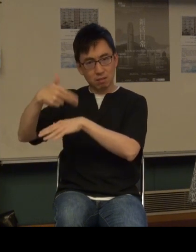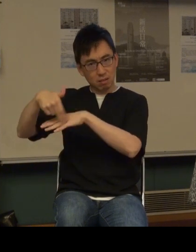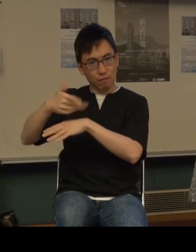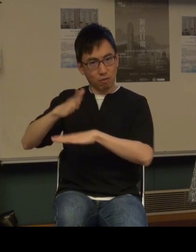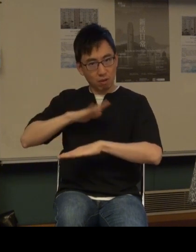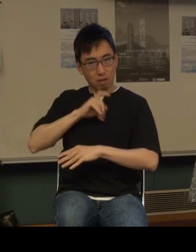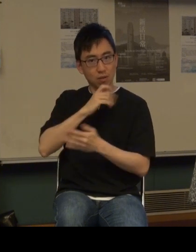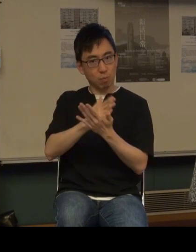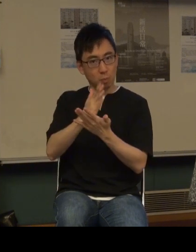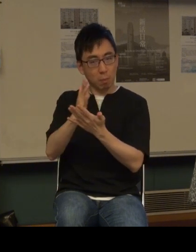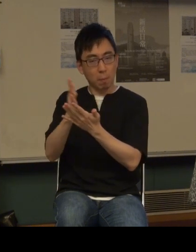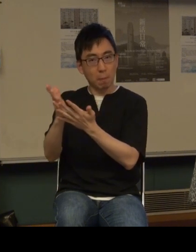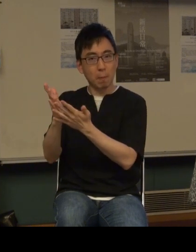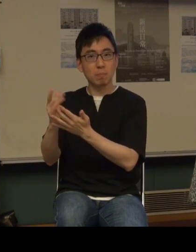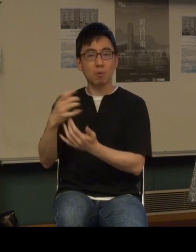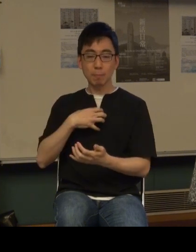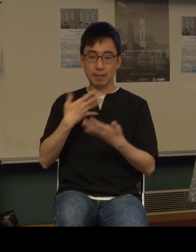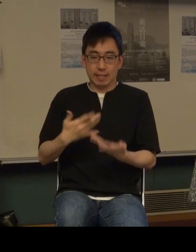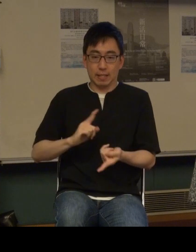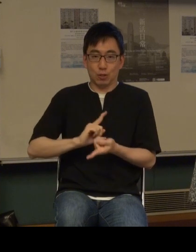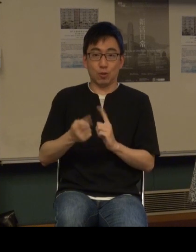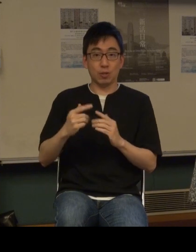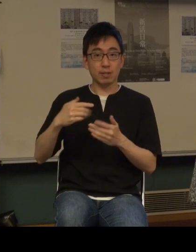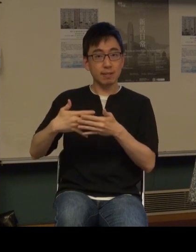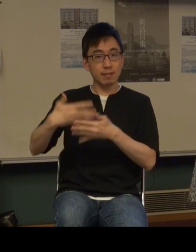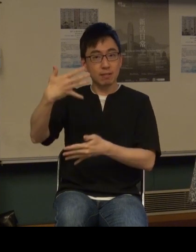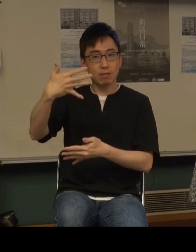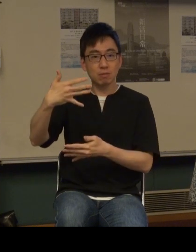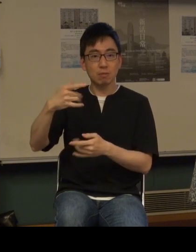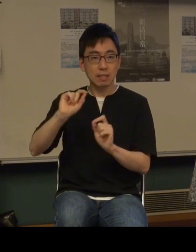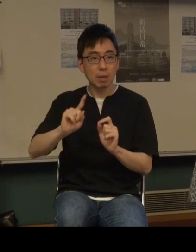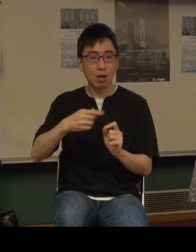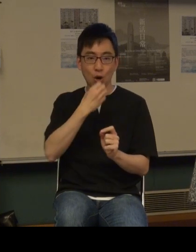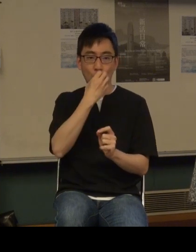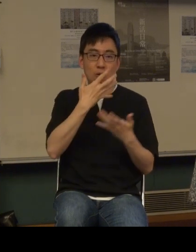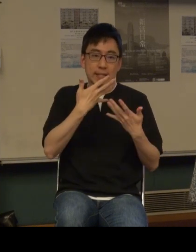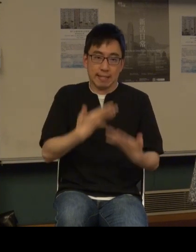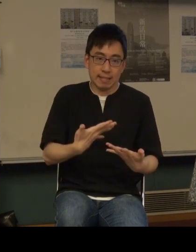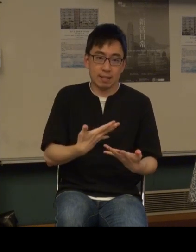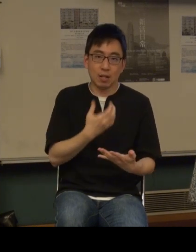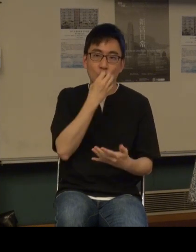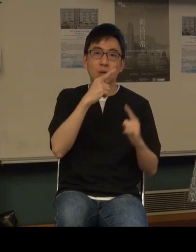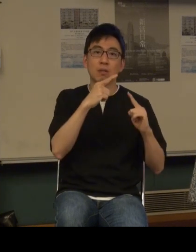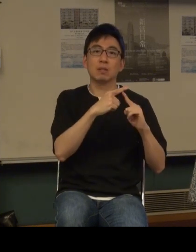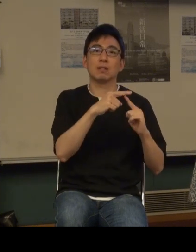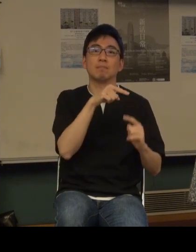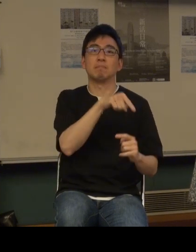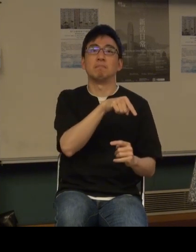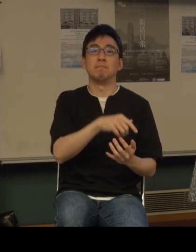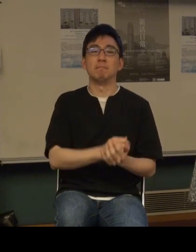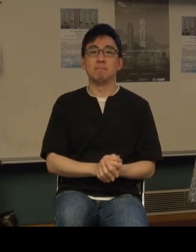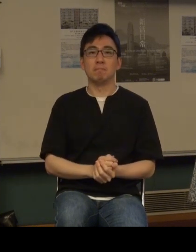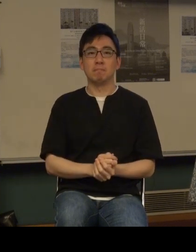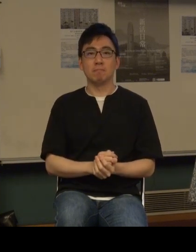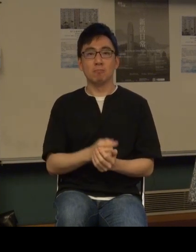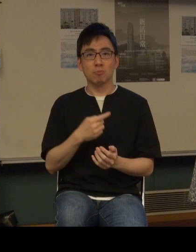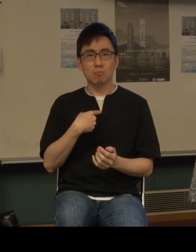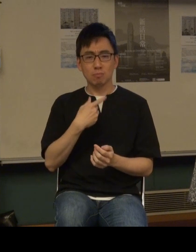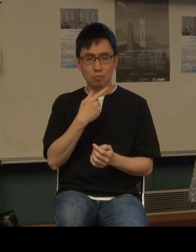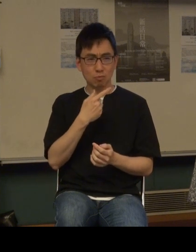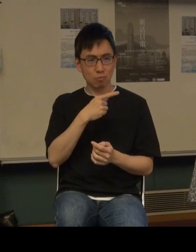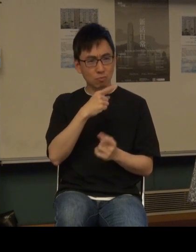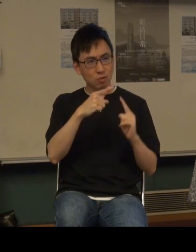覺得現代建築咧，其實就係我哋而家呢一代嘅香港人咧嘅建築嘅遺產嚟嘅。好，我哋咁多